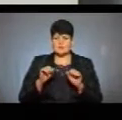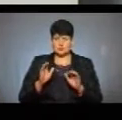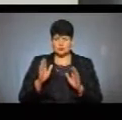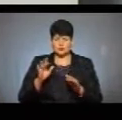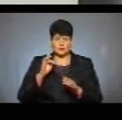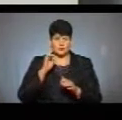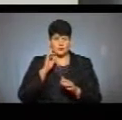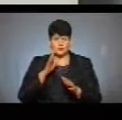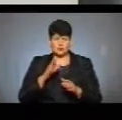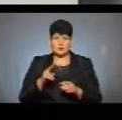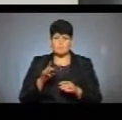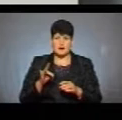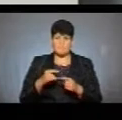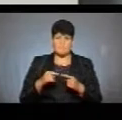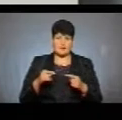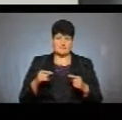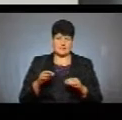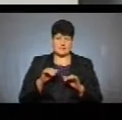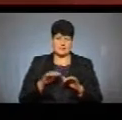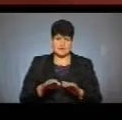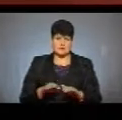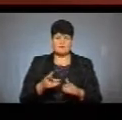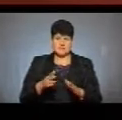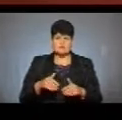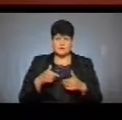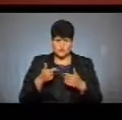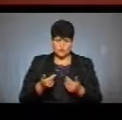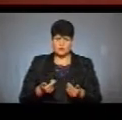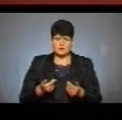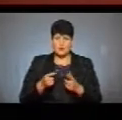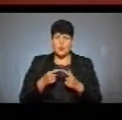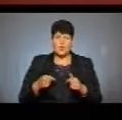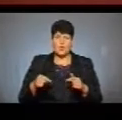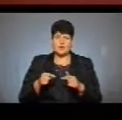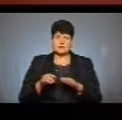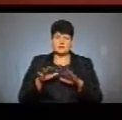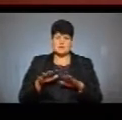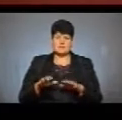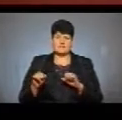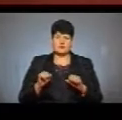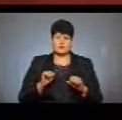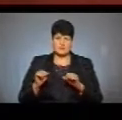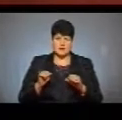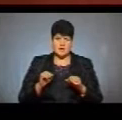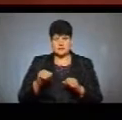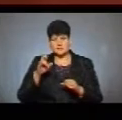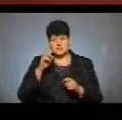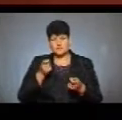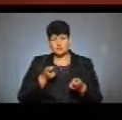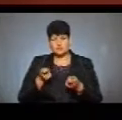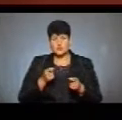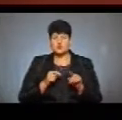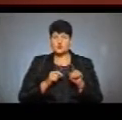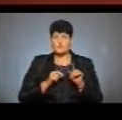почуті при певних діях правильних. Тобто ви звернулися в органи місцевої влади і в державну адміністрацію, щоб